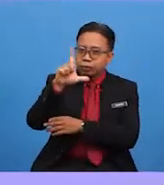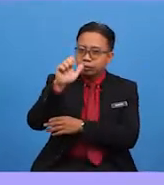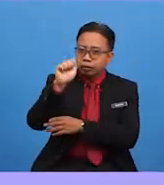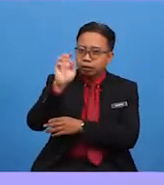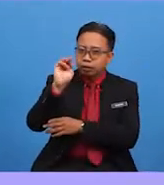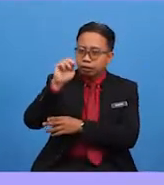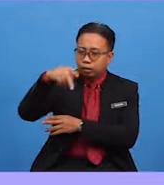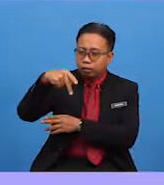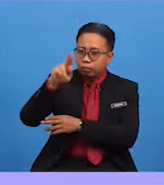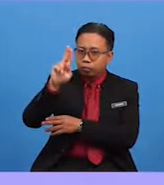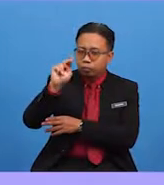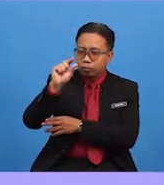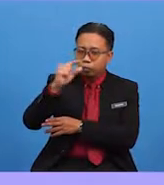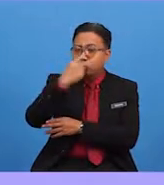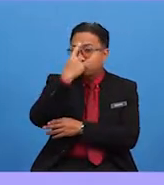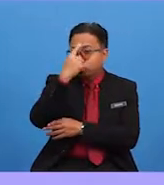pelampung.